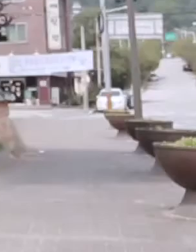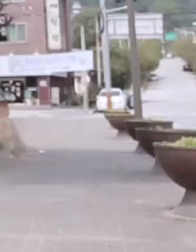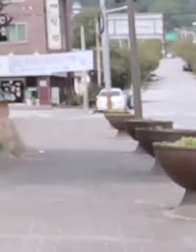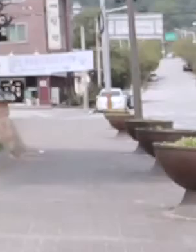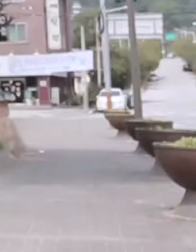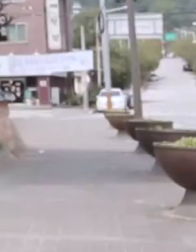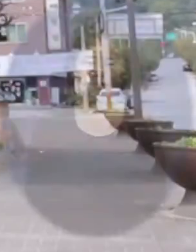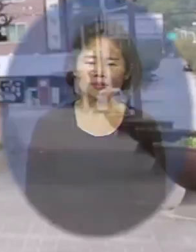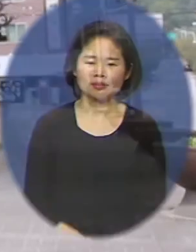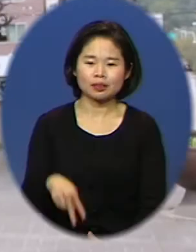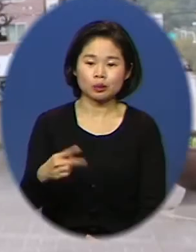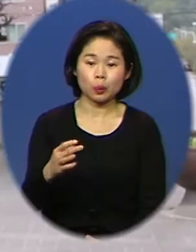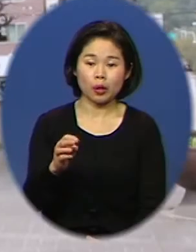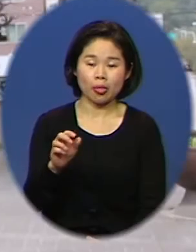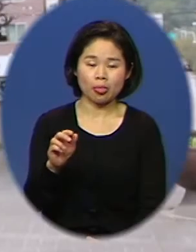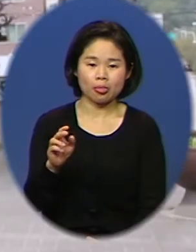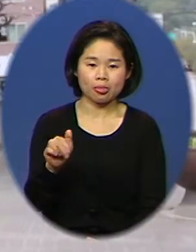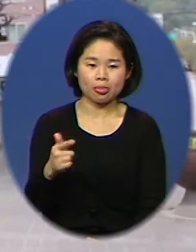한편 소연은